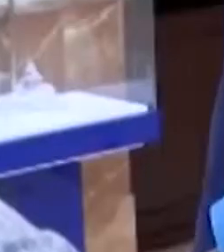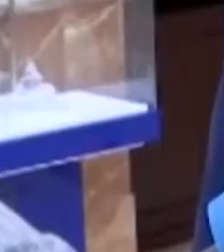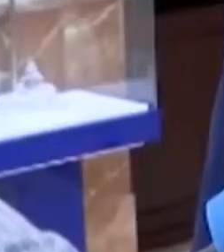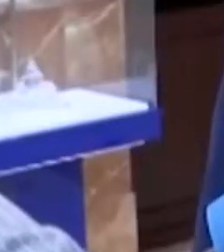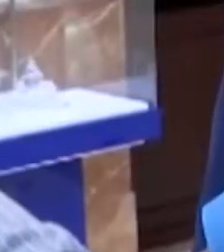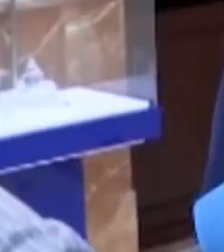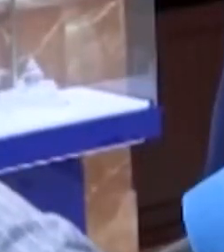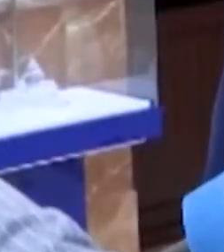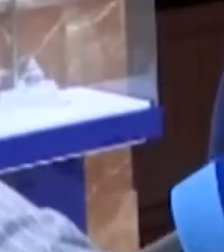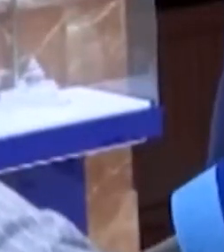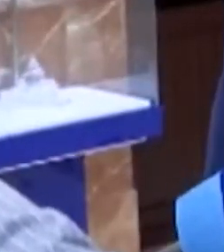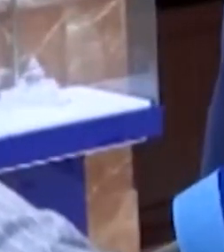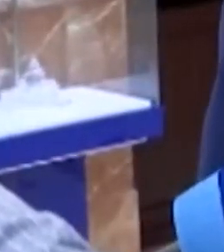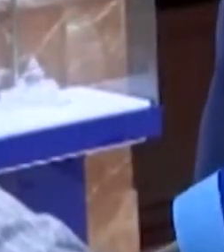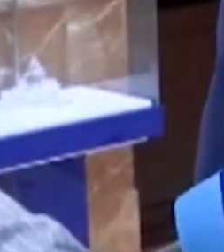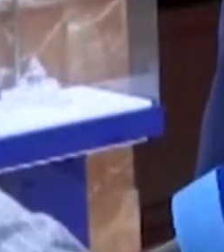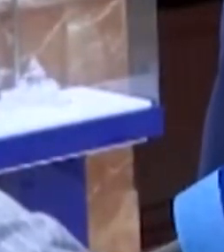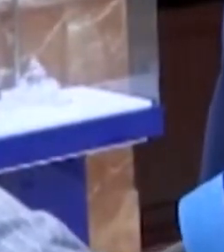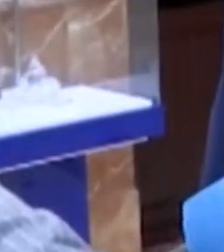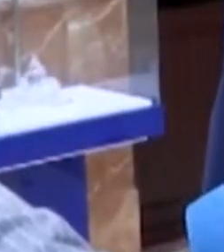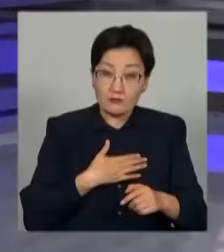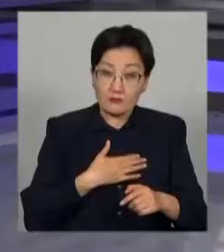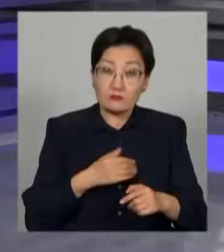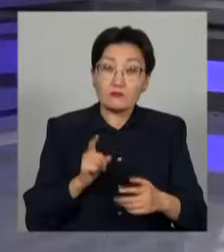сенеміз. Әлі де дипломатия үшін кеш емес.